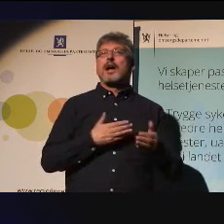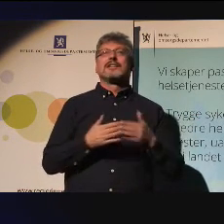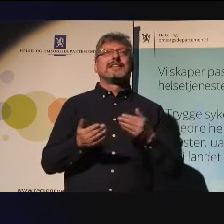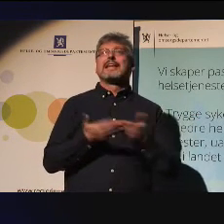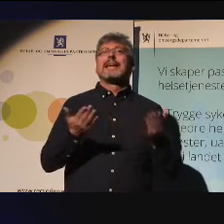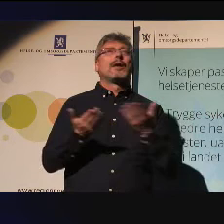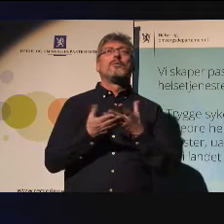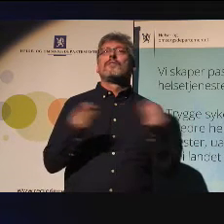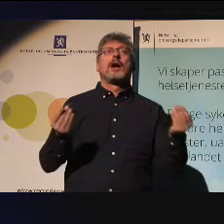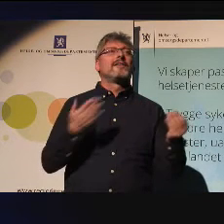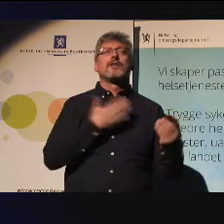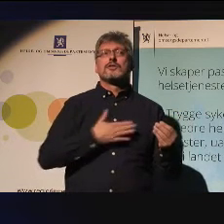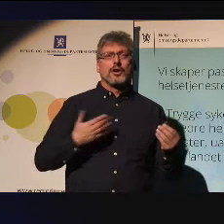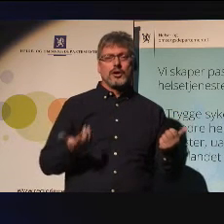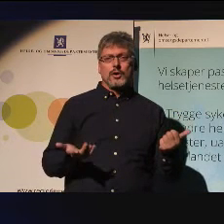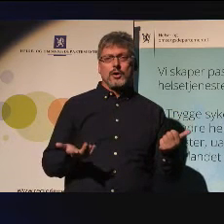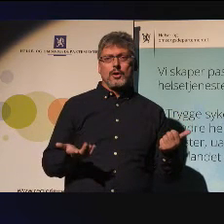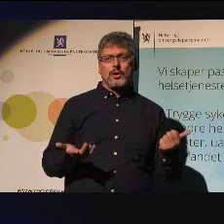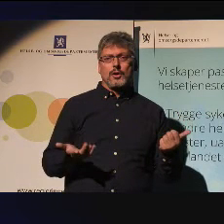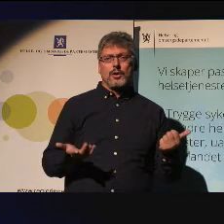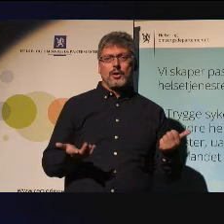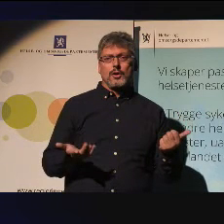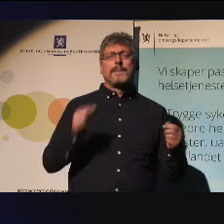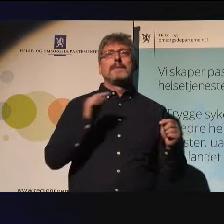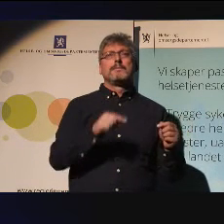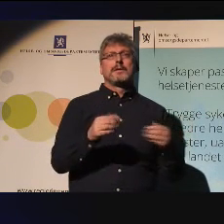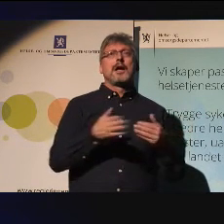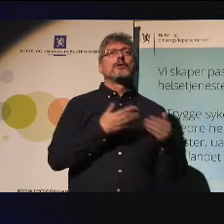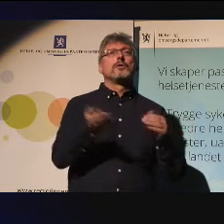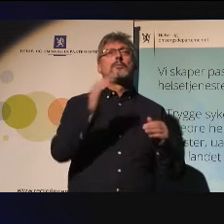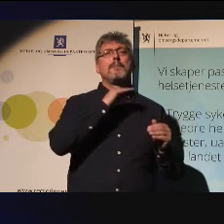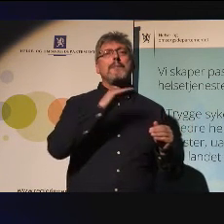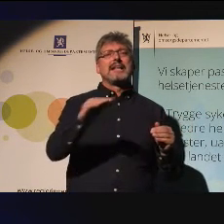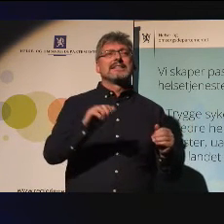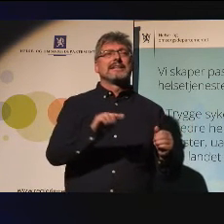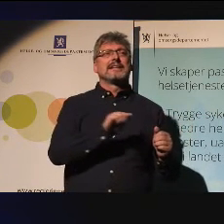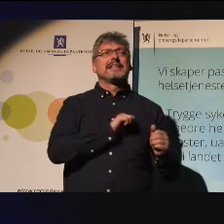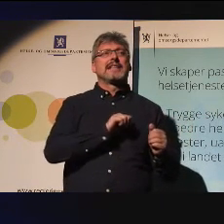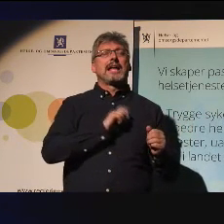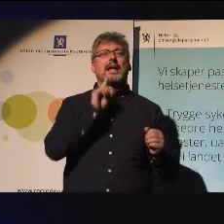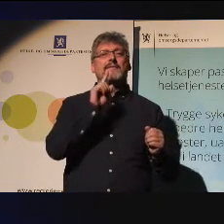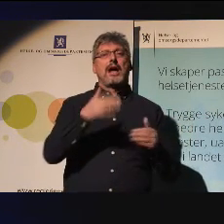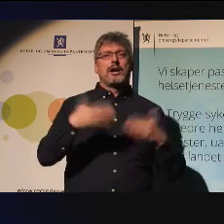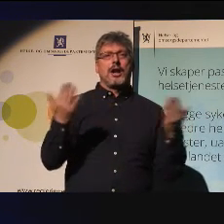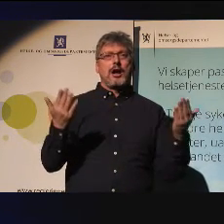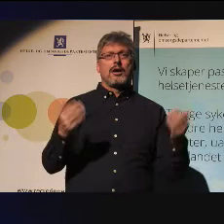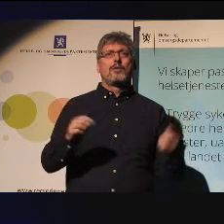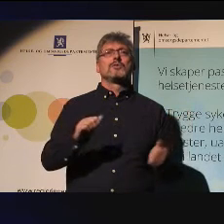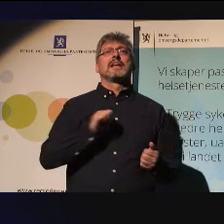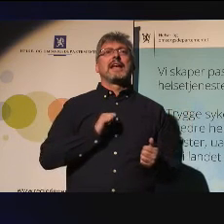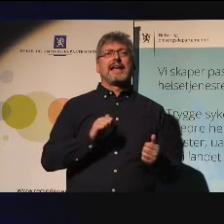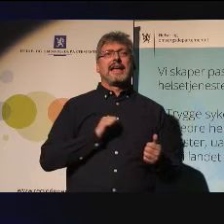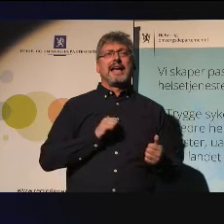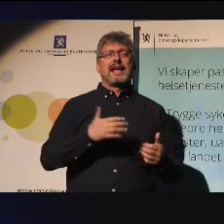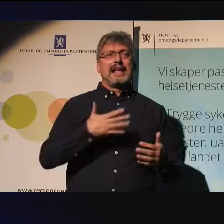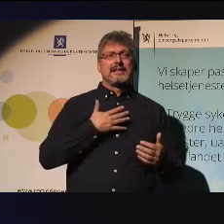sykdom. Det handler om å mestre sin egen hverdag og sitt eget